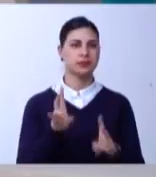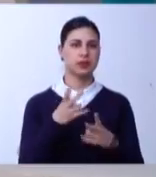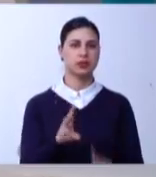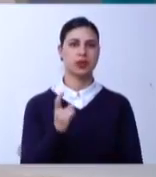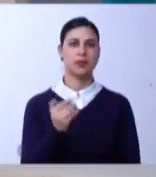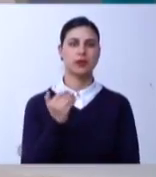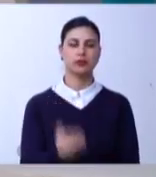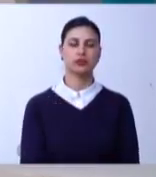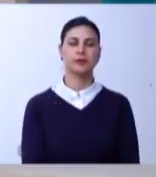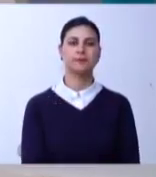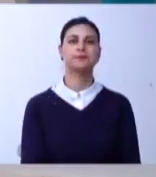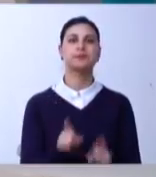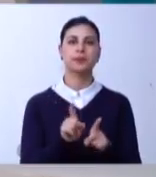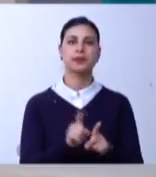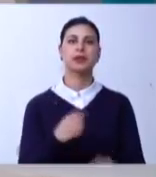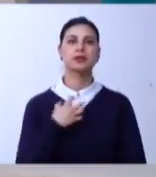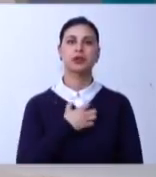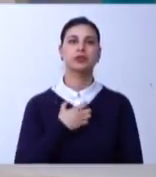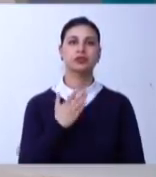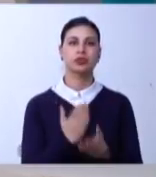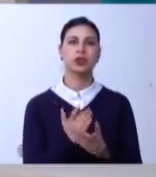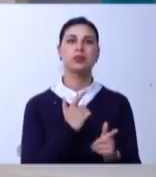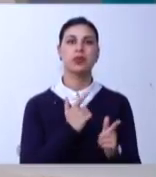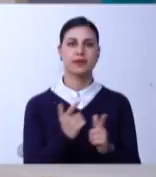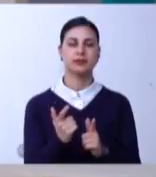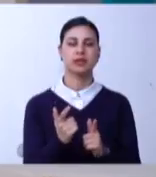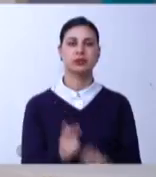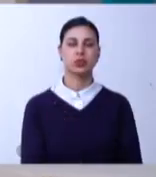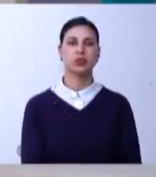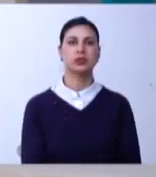გავაჩეროთ ბავშვი ქოთანზე. ასევე მნიშვნელოვანია მოვამზადოთ.